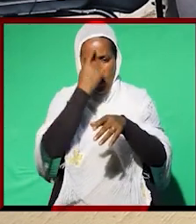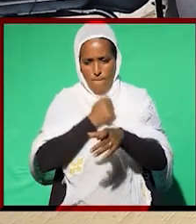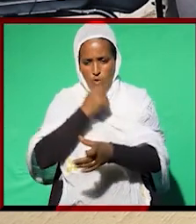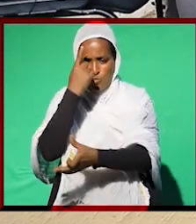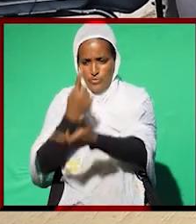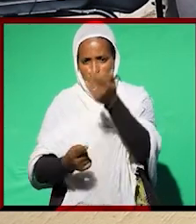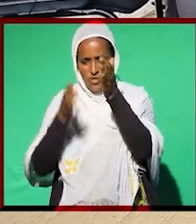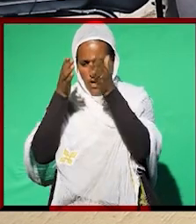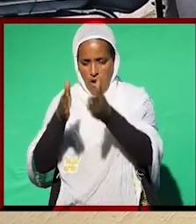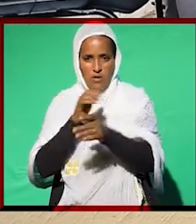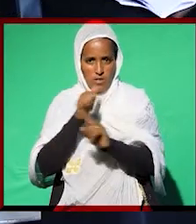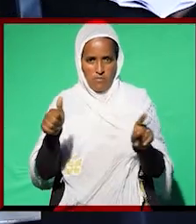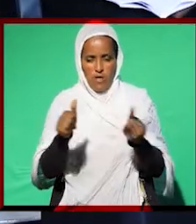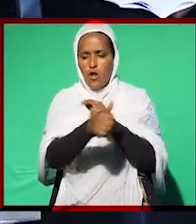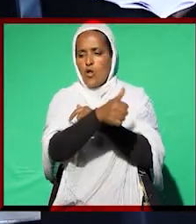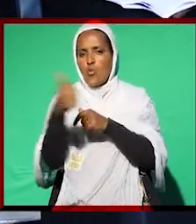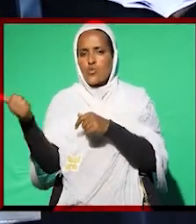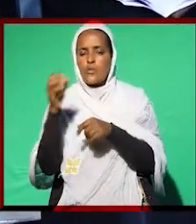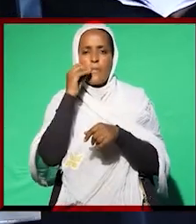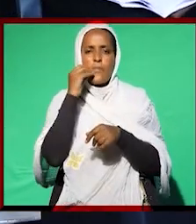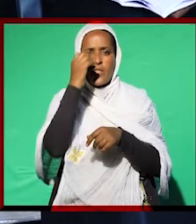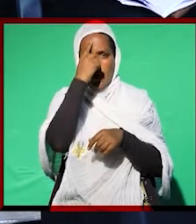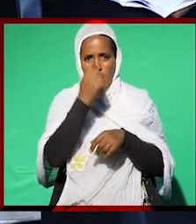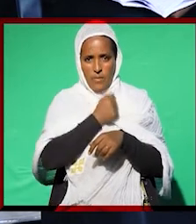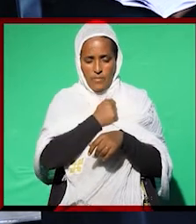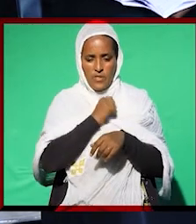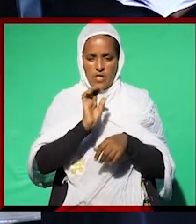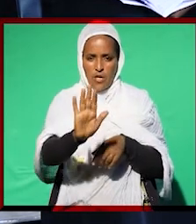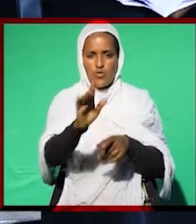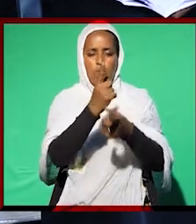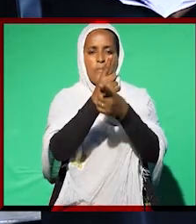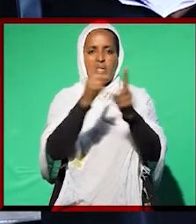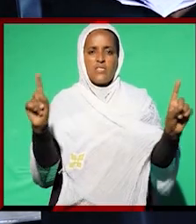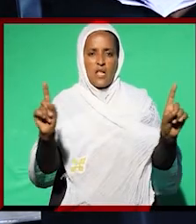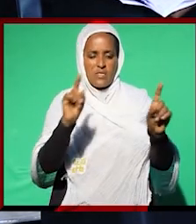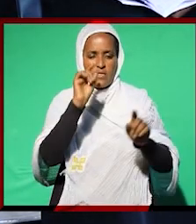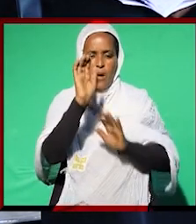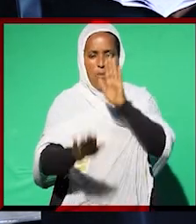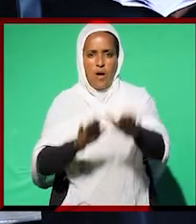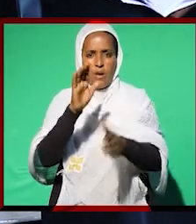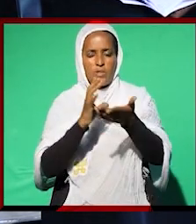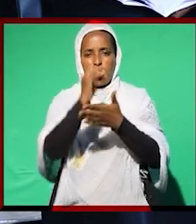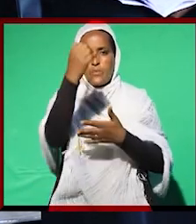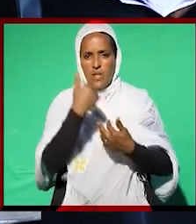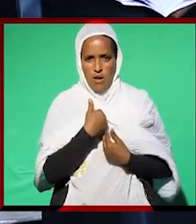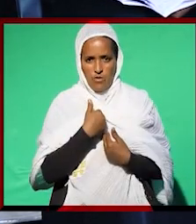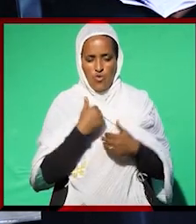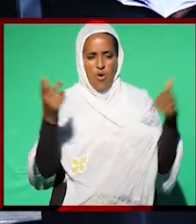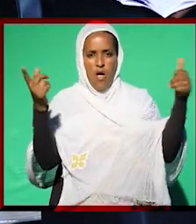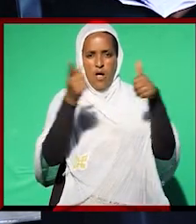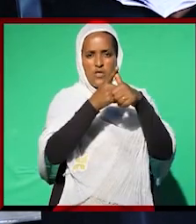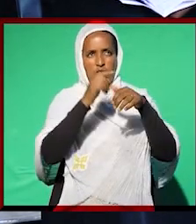ተዋህዶ ቤተክርስቲያን አማኞች ብቻ አይደለም፣ ሌሎችም ቤተ እምነቶች እምነታቸውን በነጻነት የማራመድ መብት